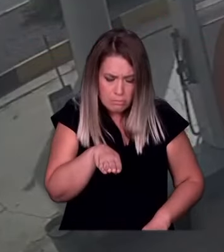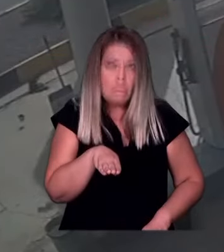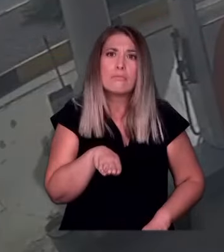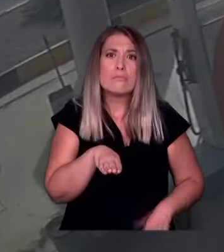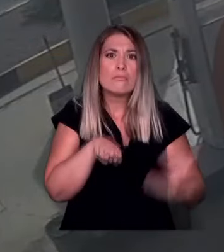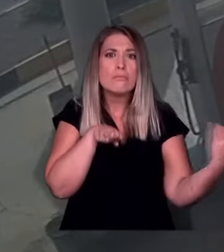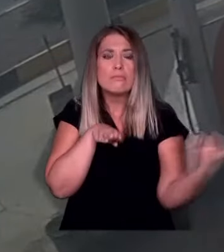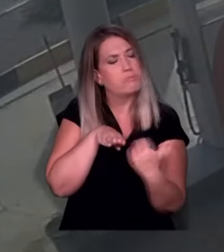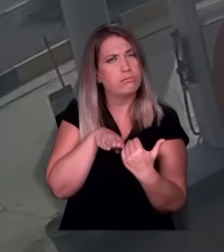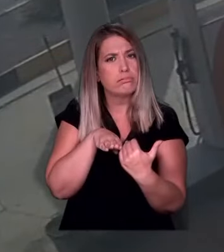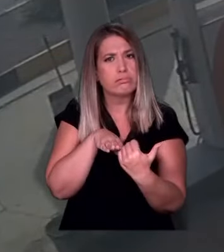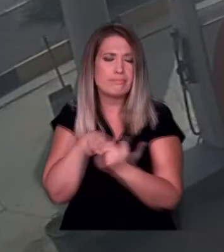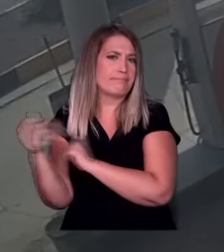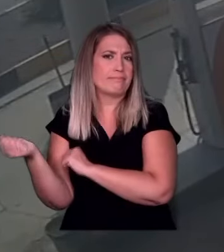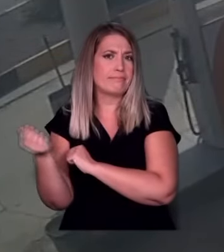του να τραυματίζεται.